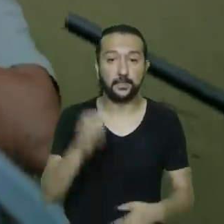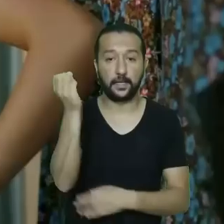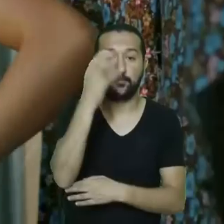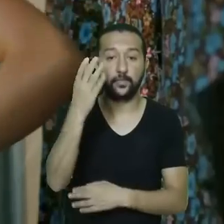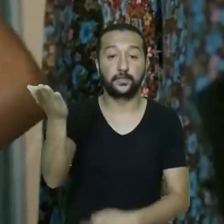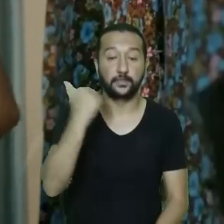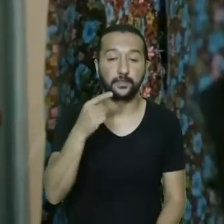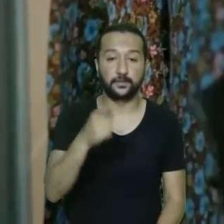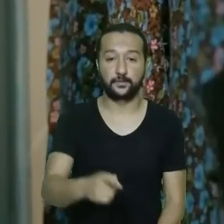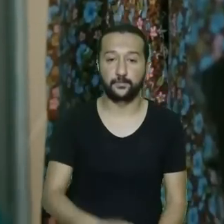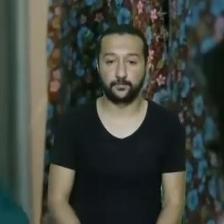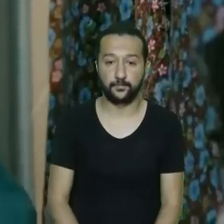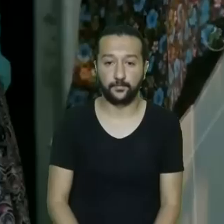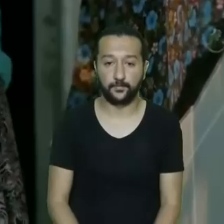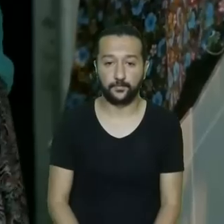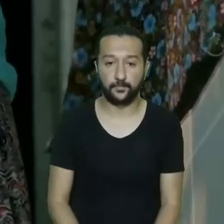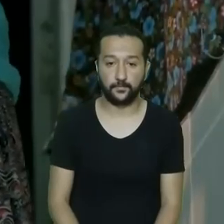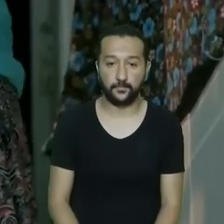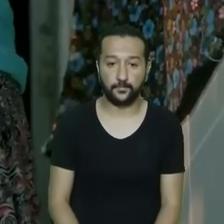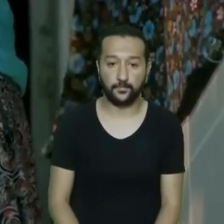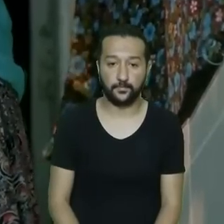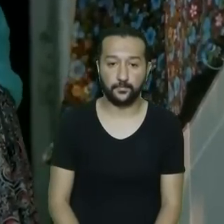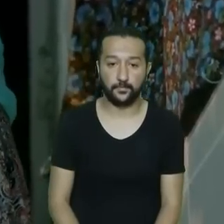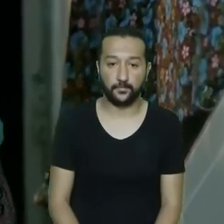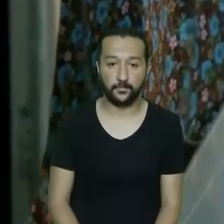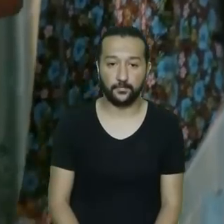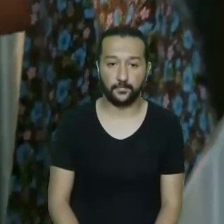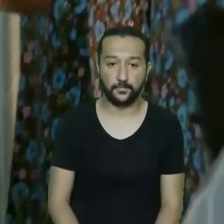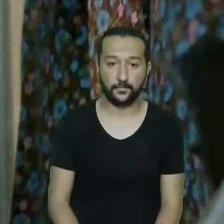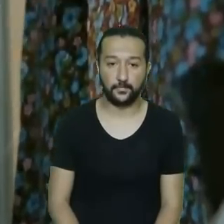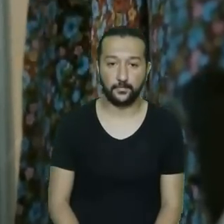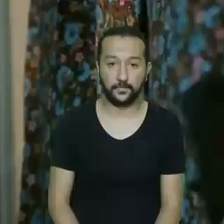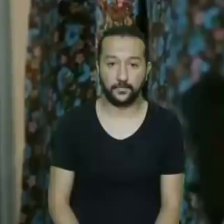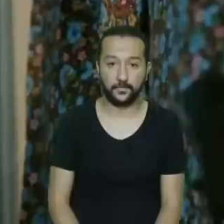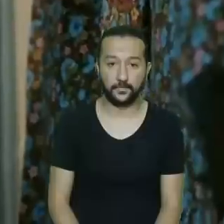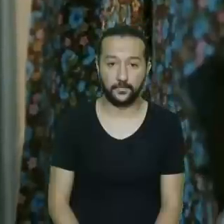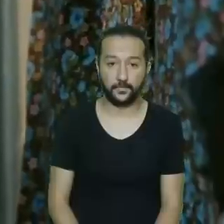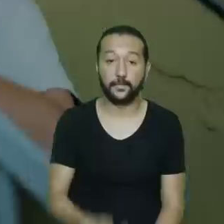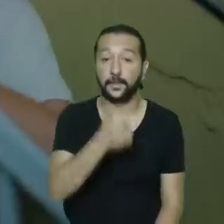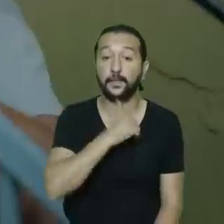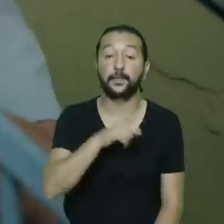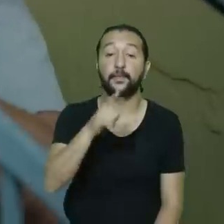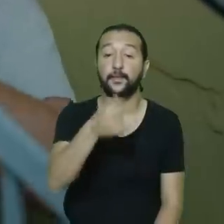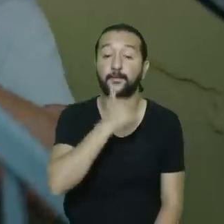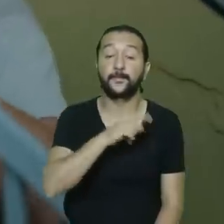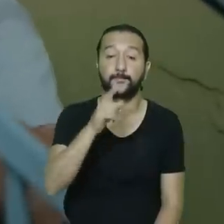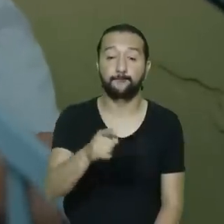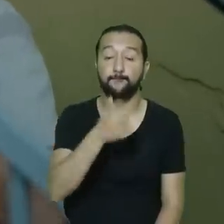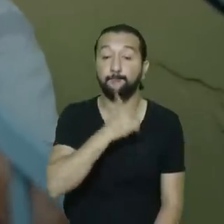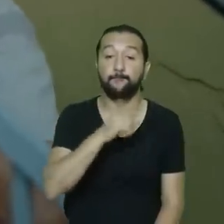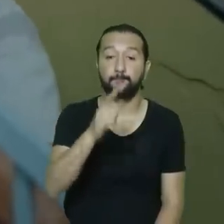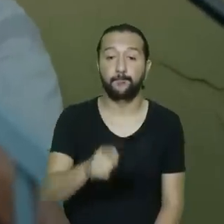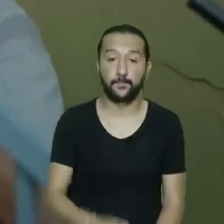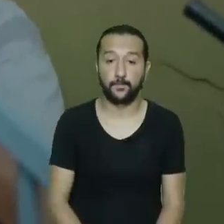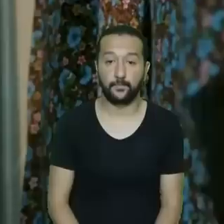ambulans çağırın. Kız beline sakladığı mermileri çıkardı. Gitmeyin be. Ambulans çağırın beni, ambulans çağırın.